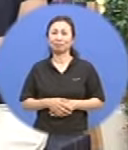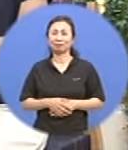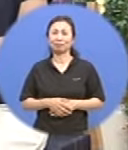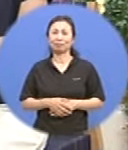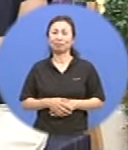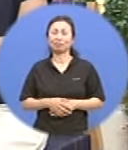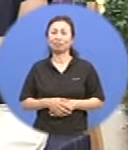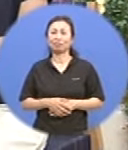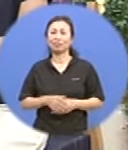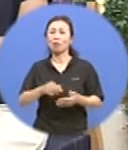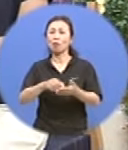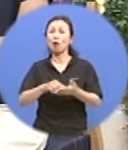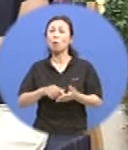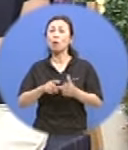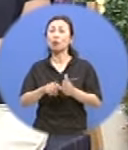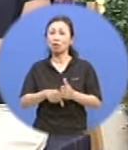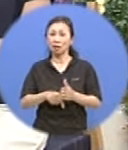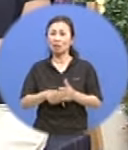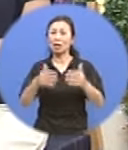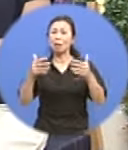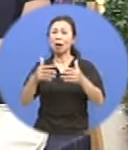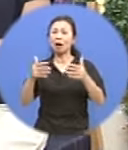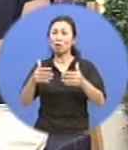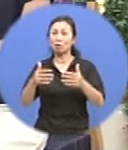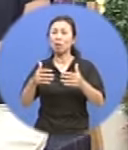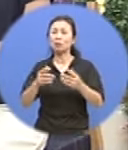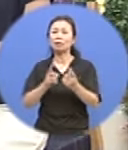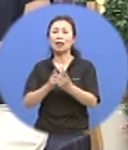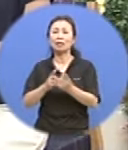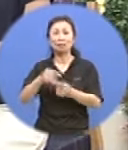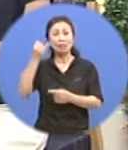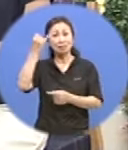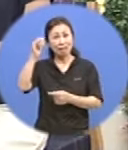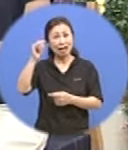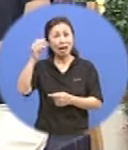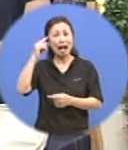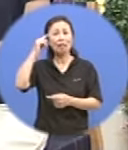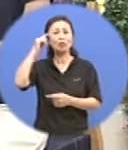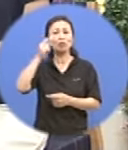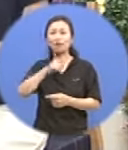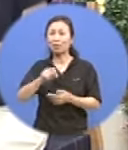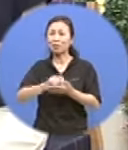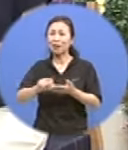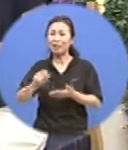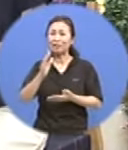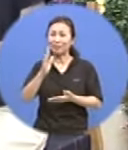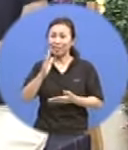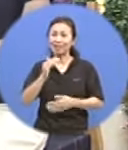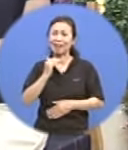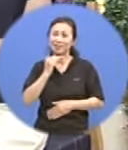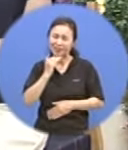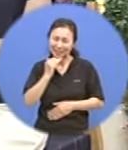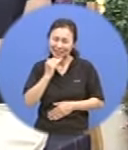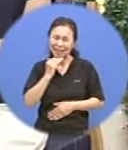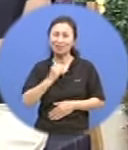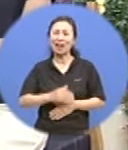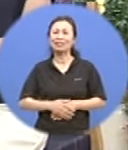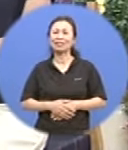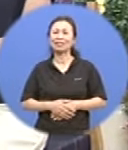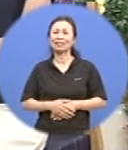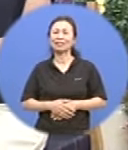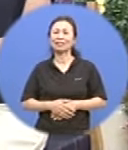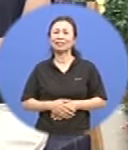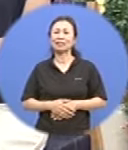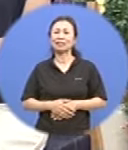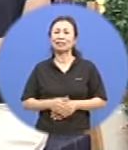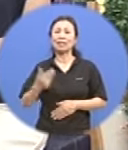プレゼントの応募の際も番組へのご意見やご感想など一言メッセージをお願いします。 お待ちしております。 お待ちしております。続いて